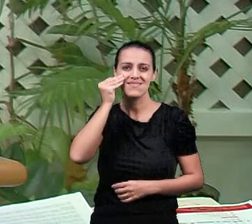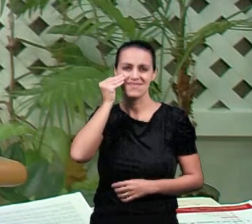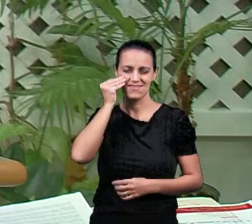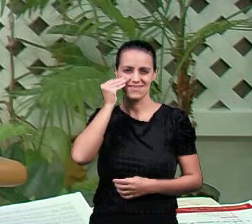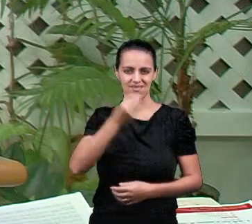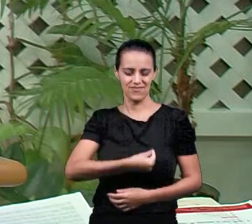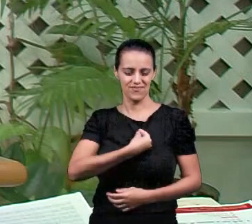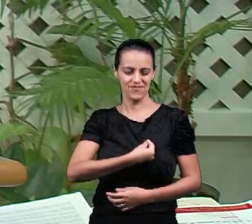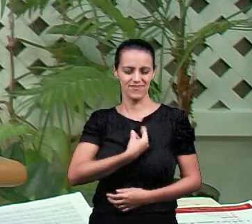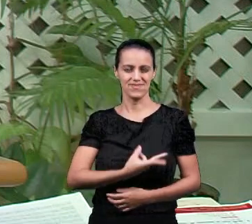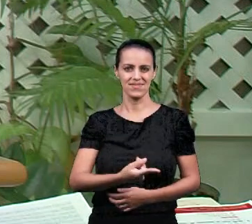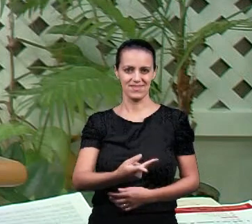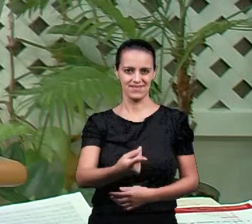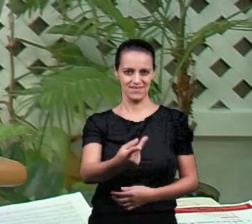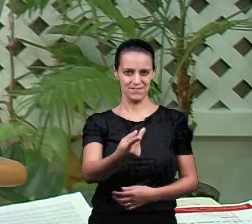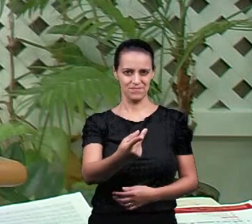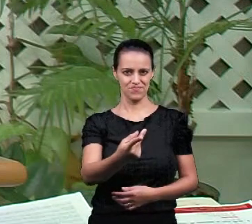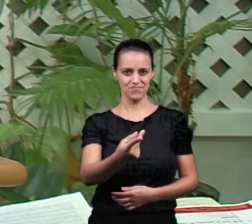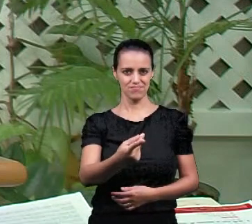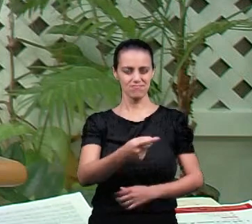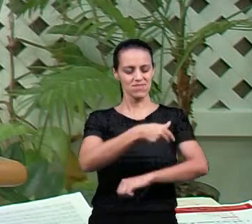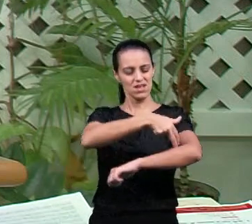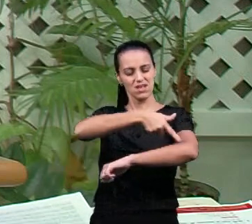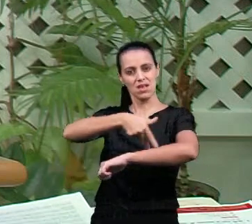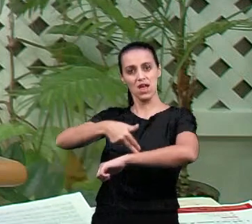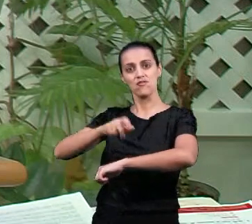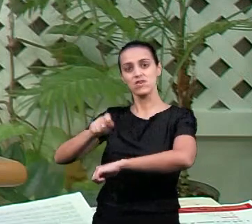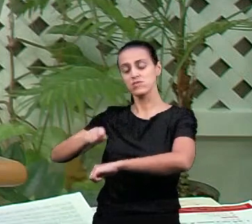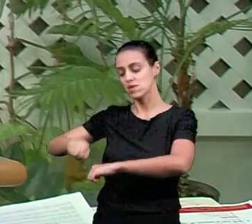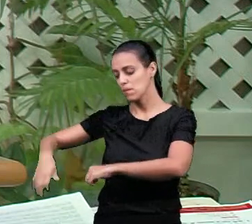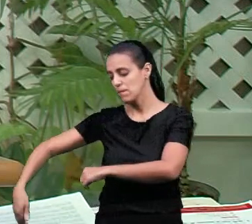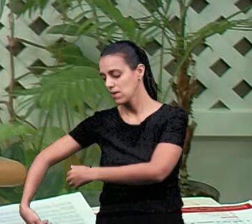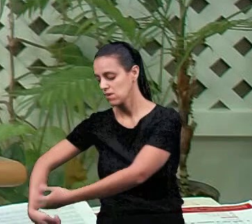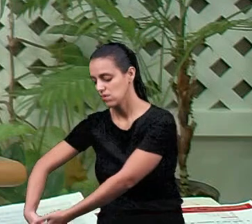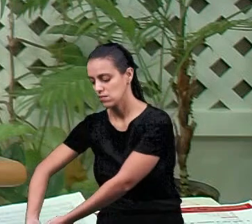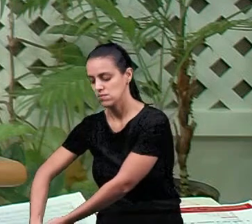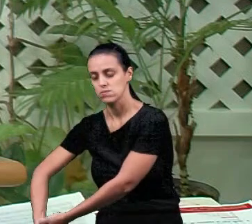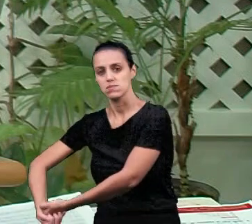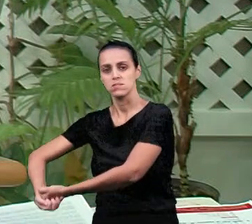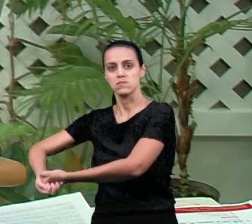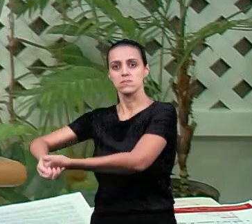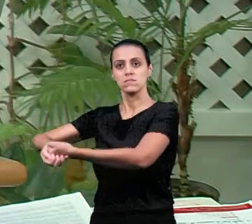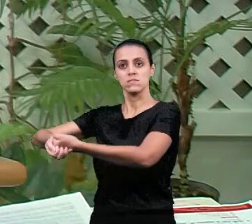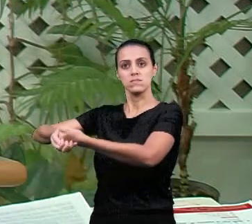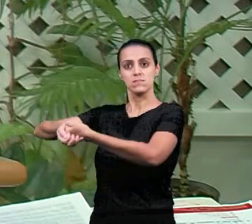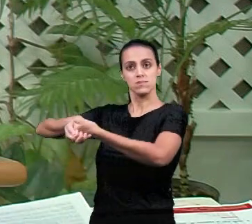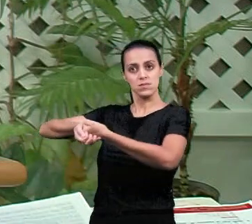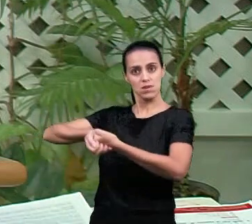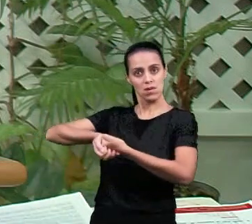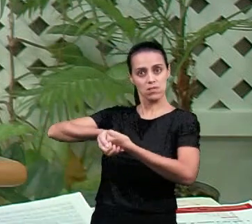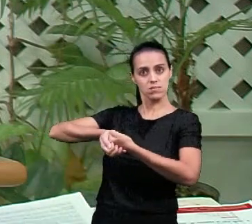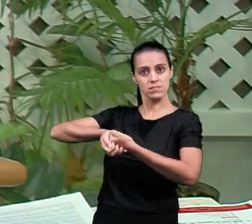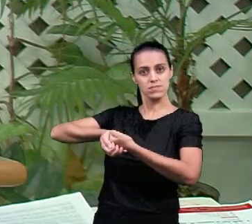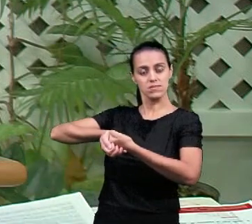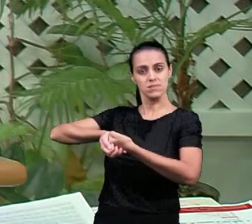qu'il a besoin. Qu'est-ce qu'il a fait? Il a pris l'homme, il a mis sur son